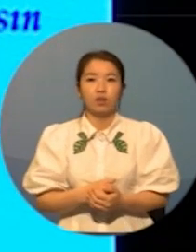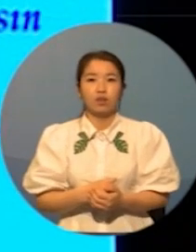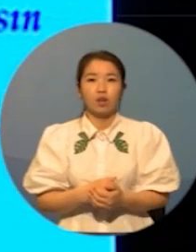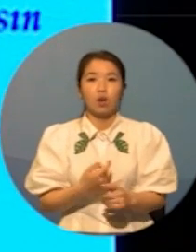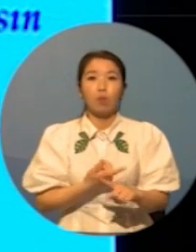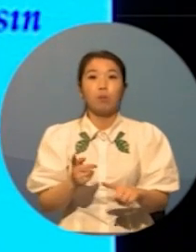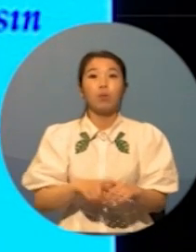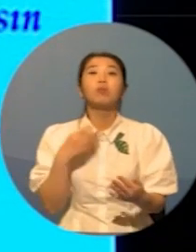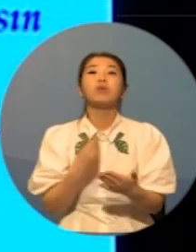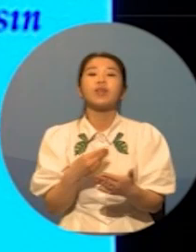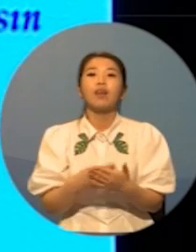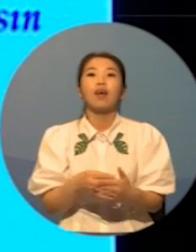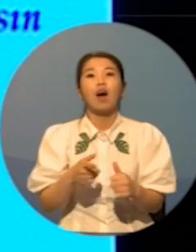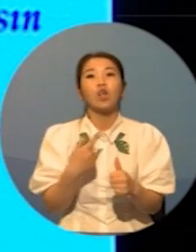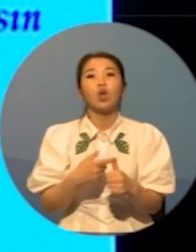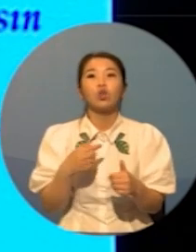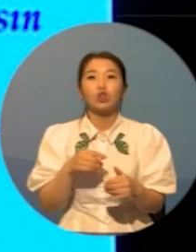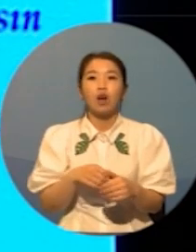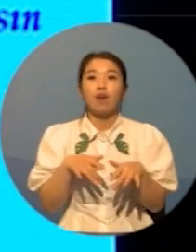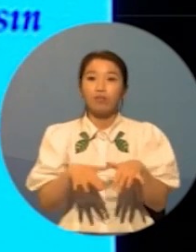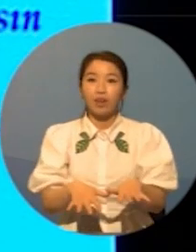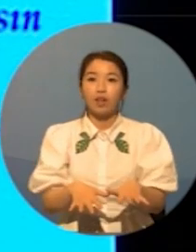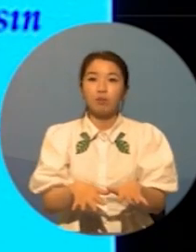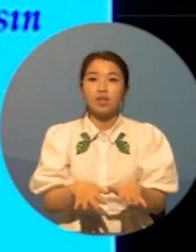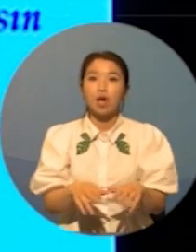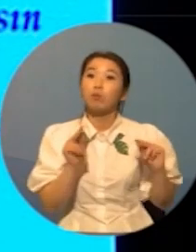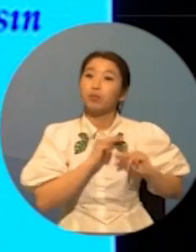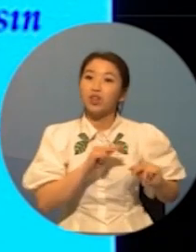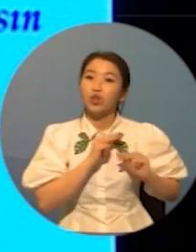Бұл мысалдағы атауыш фейліміз минет ету сөзі болады.